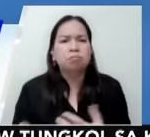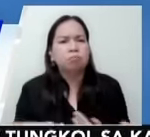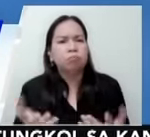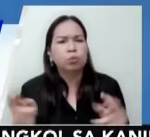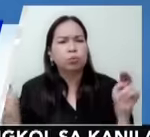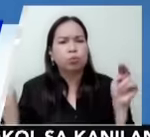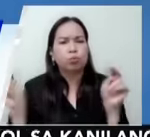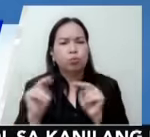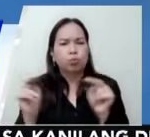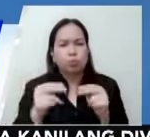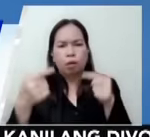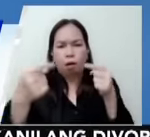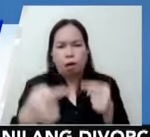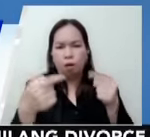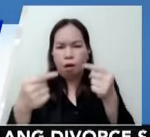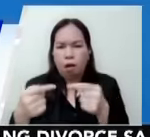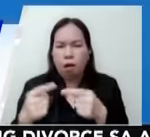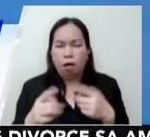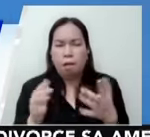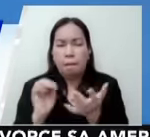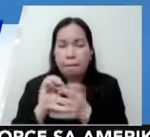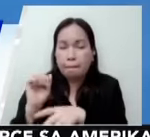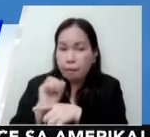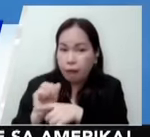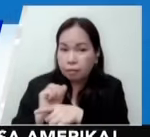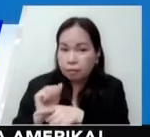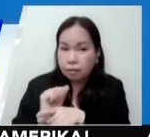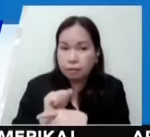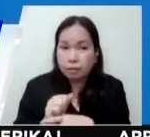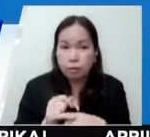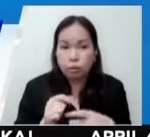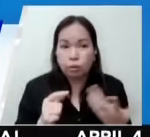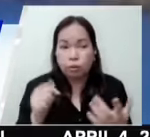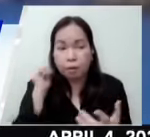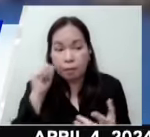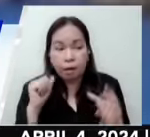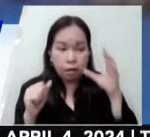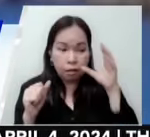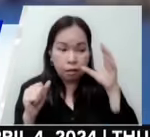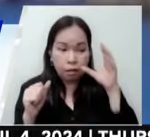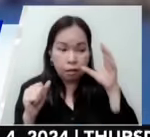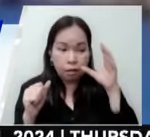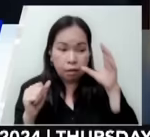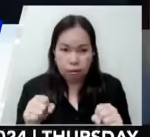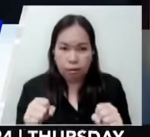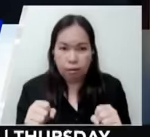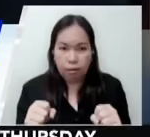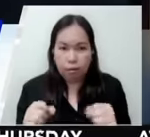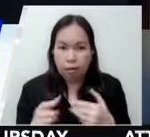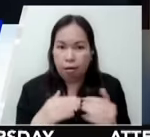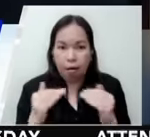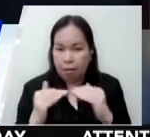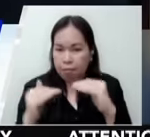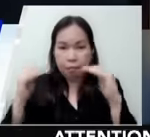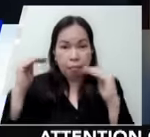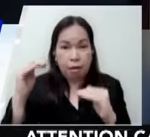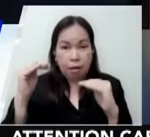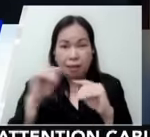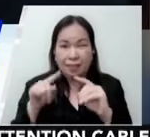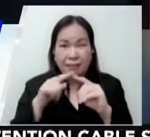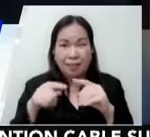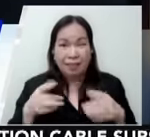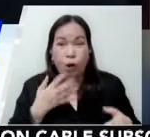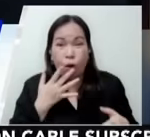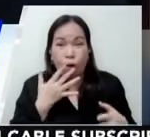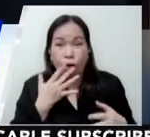sa practice sparring ang isang lalaki at isang babae kahit pa di sila pareho ng belt. Para po